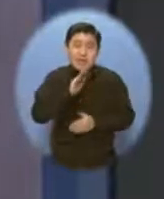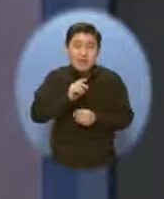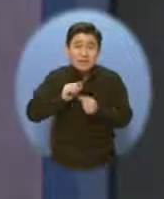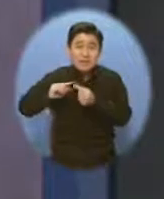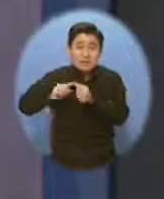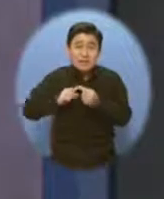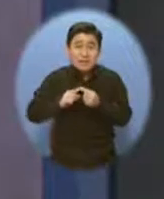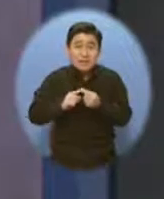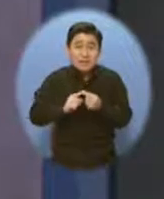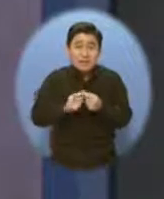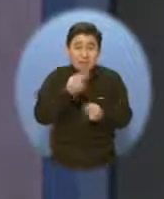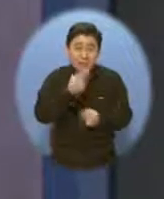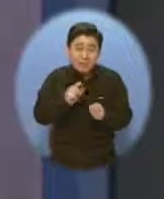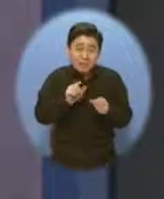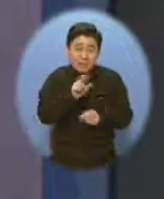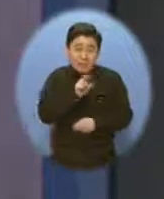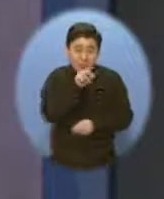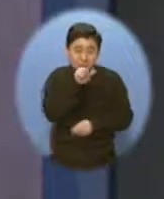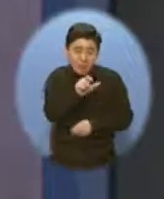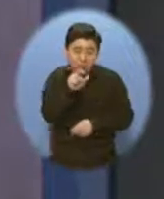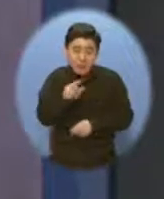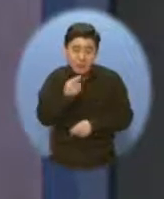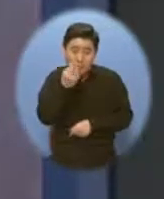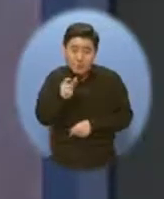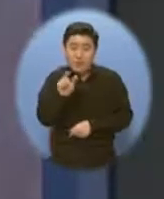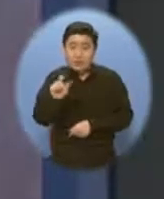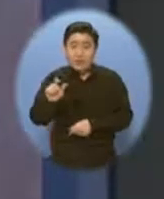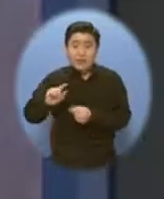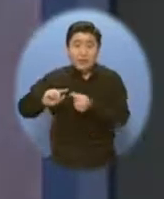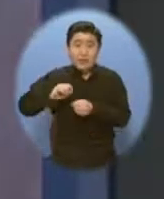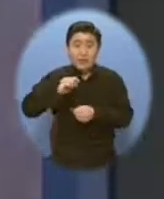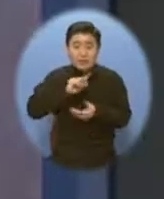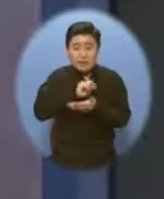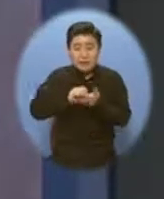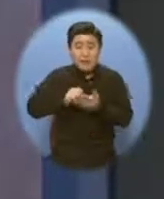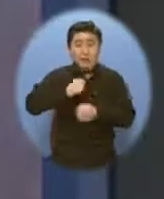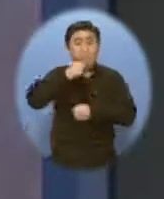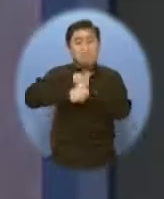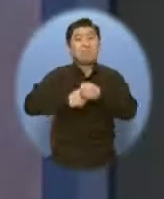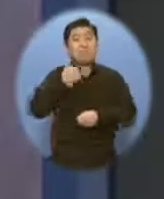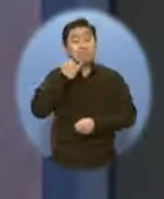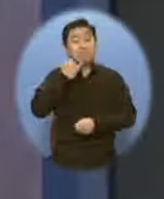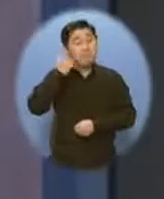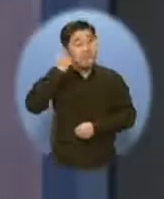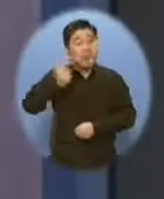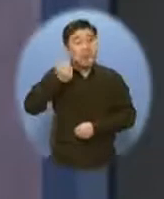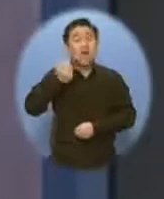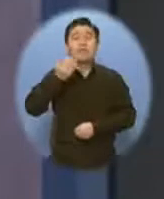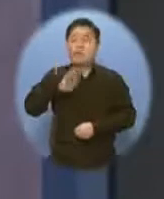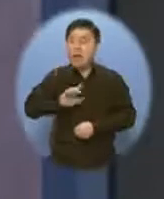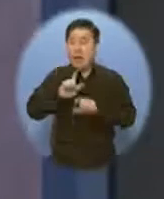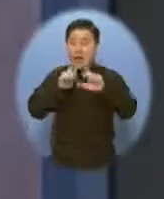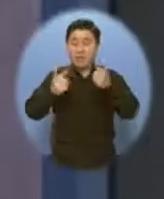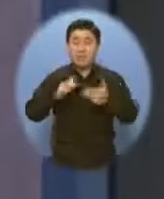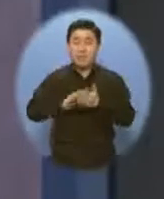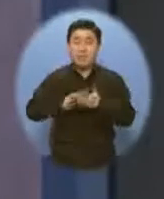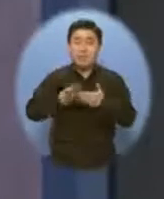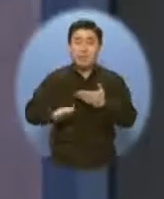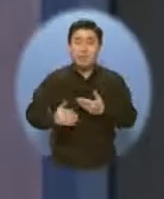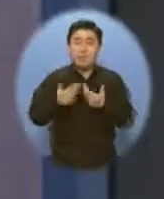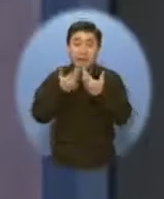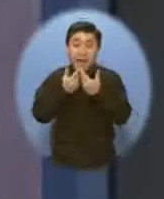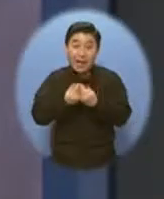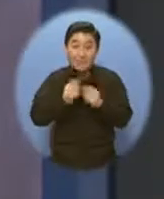띄어쓰기 아무렇게나 해도 좋다고 생각하실 경우가 있죠. 그러나 그렇지 않습니다. 예를